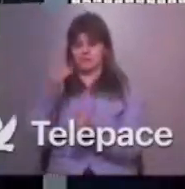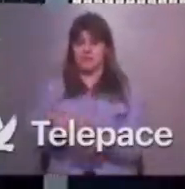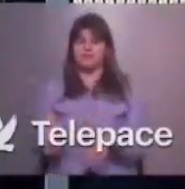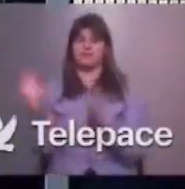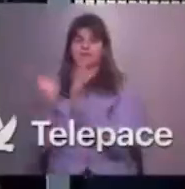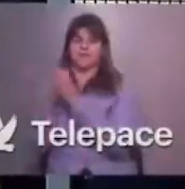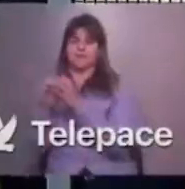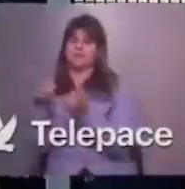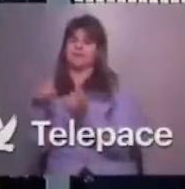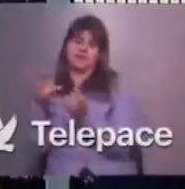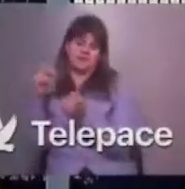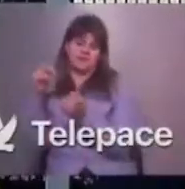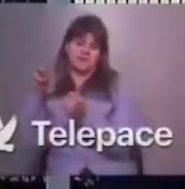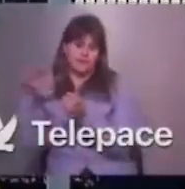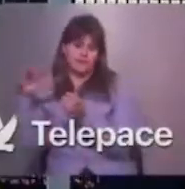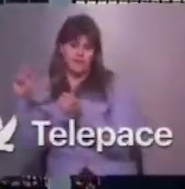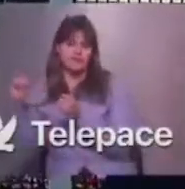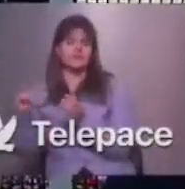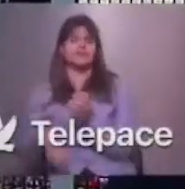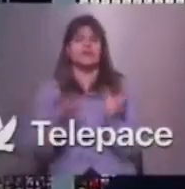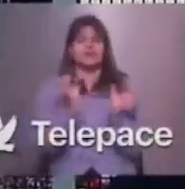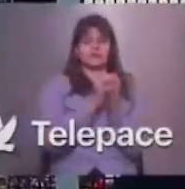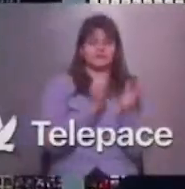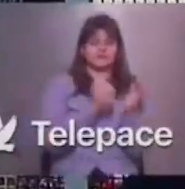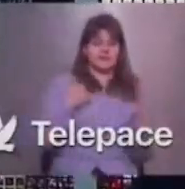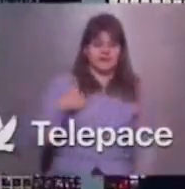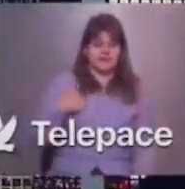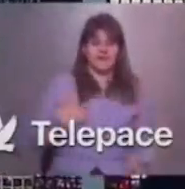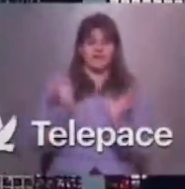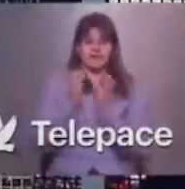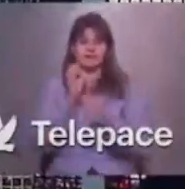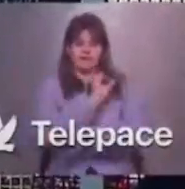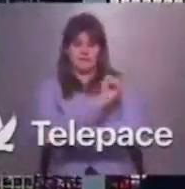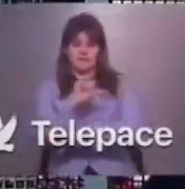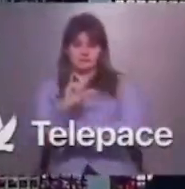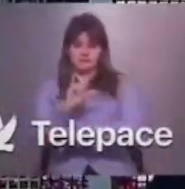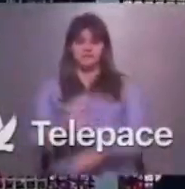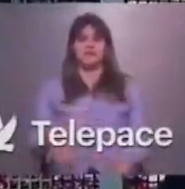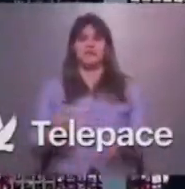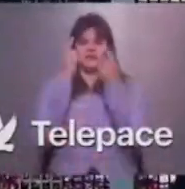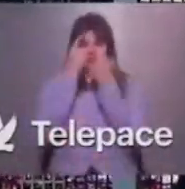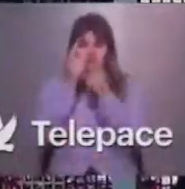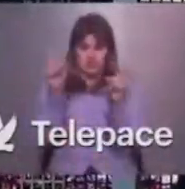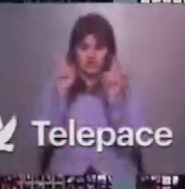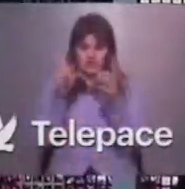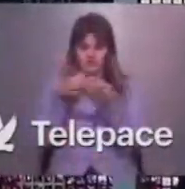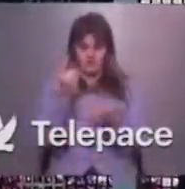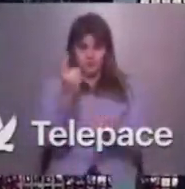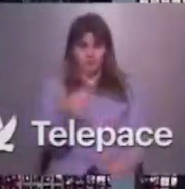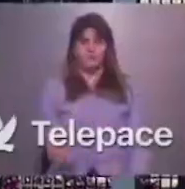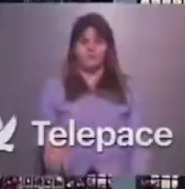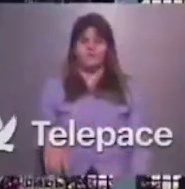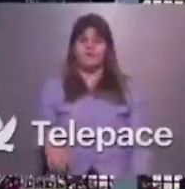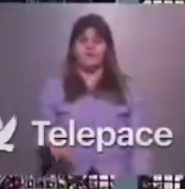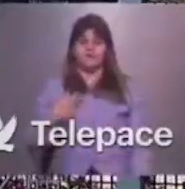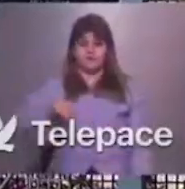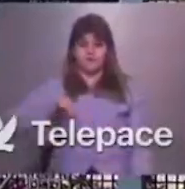Camarões um, do Canadá um, da Costa do Marfim um. In questo momento vengono